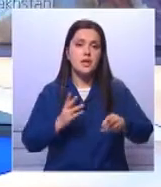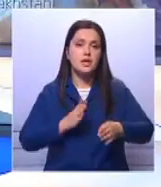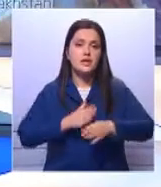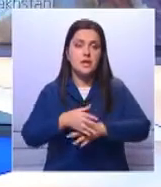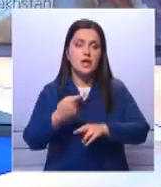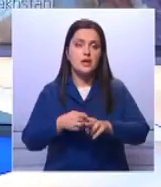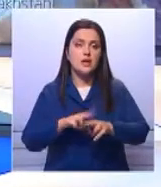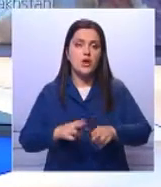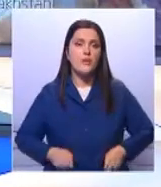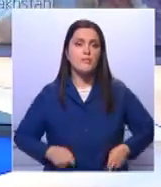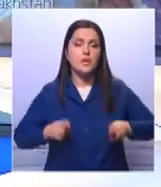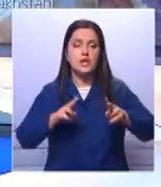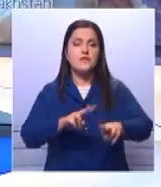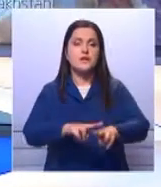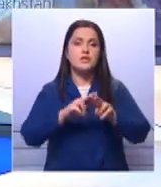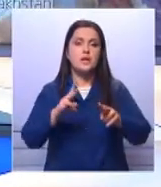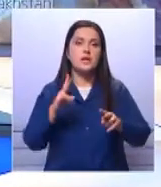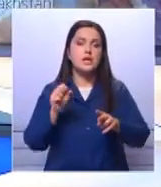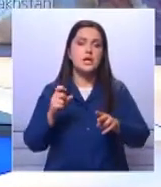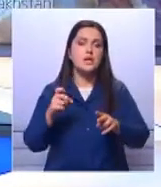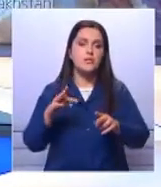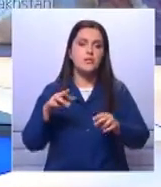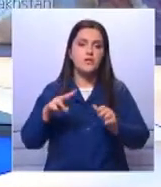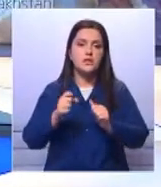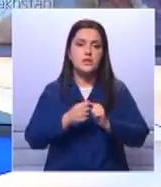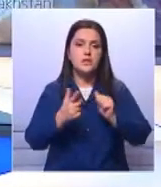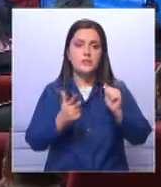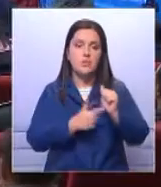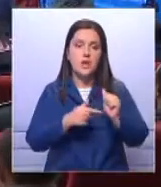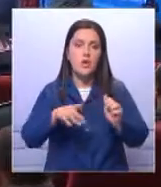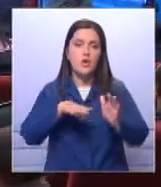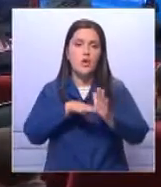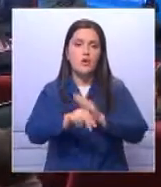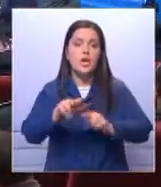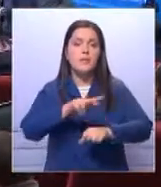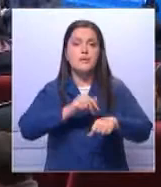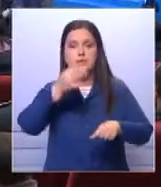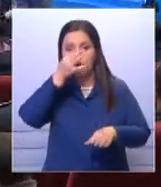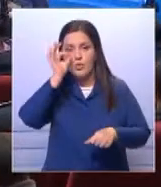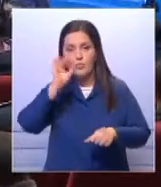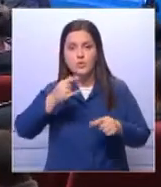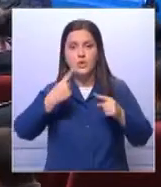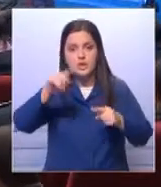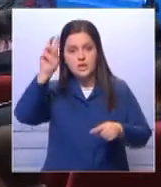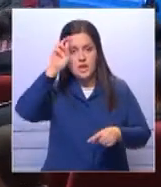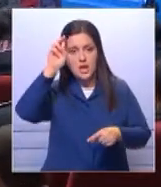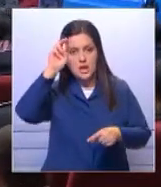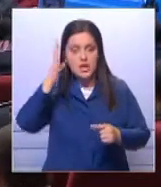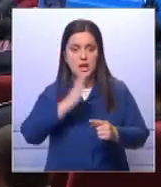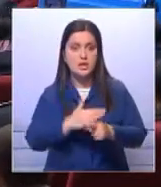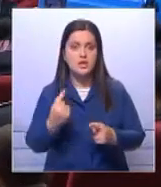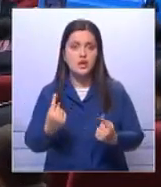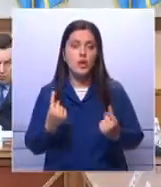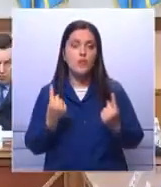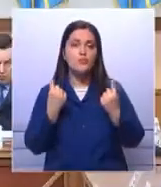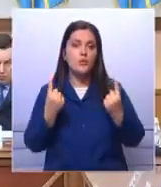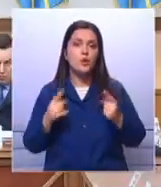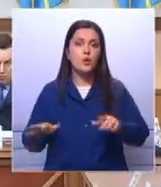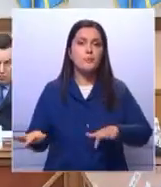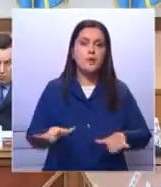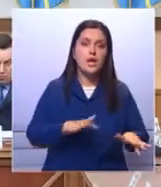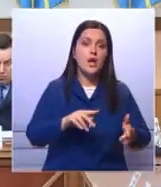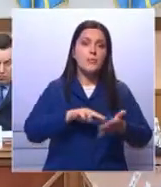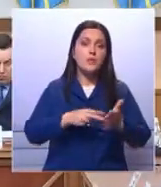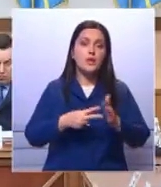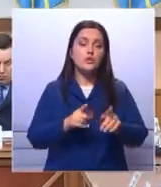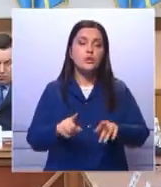обеспечить безопасность гостям, которые приедут в Астану на Экспо-2017. Учли полицейский опыт других стран, проводивших масштабные